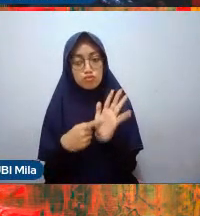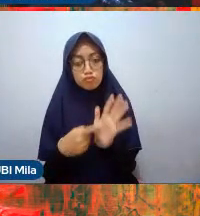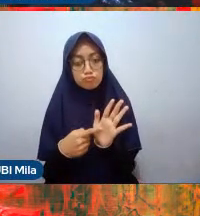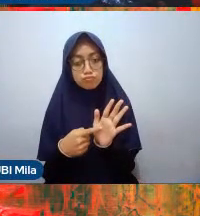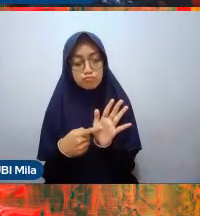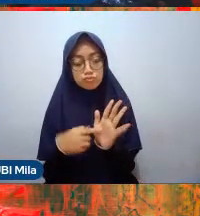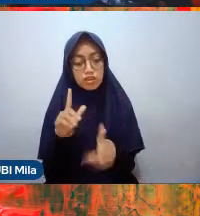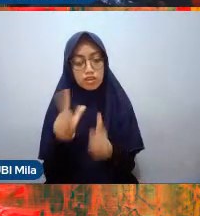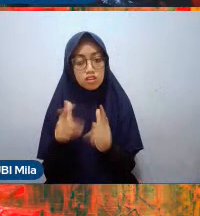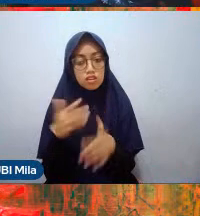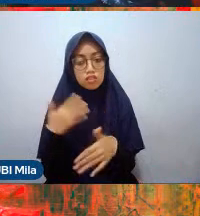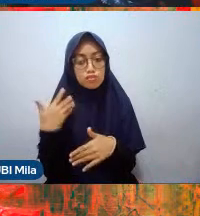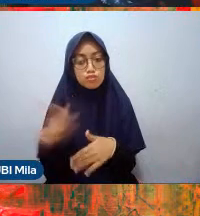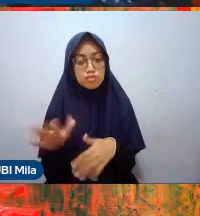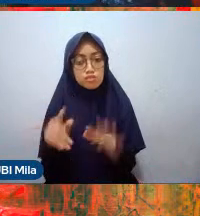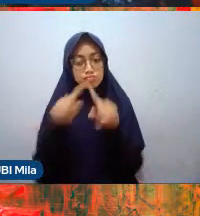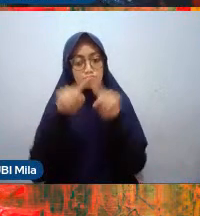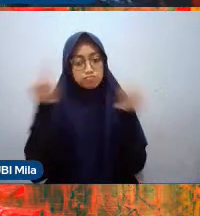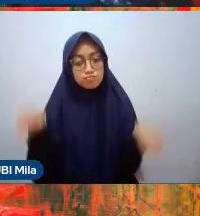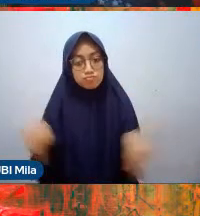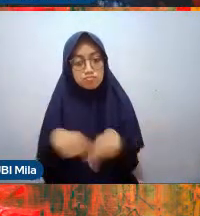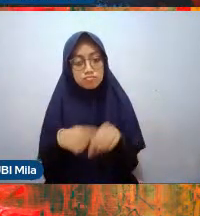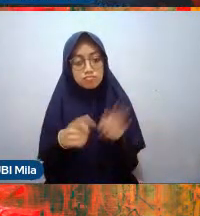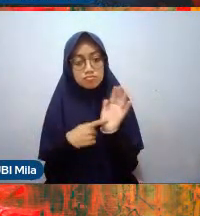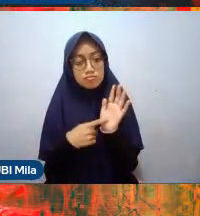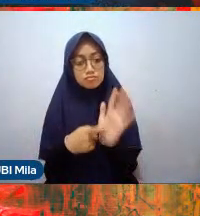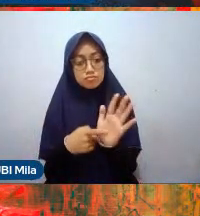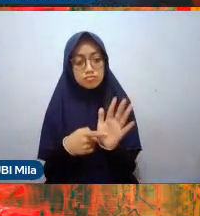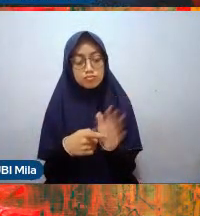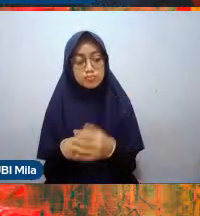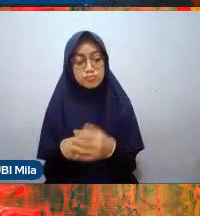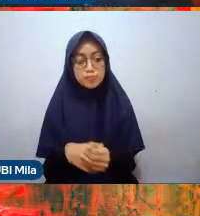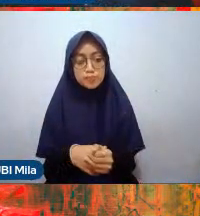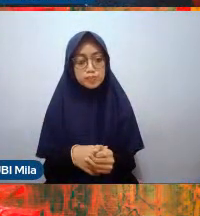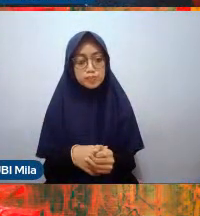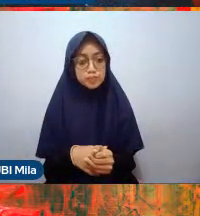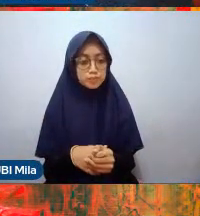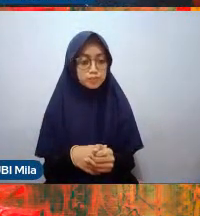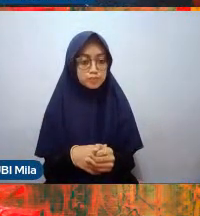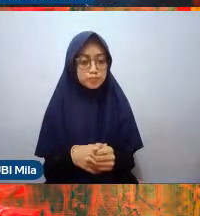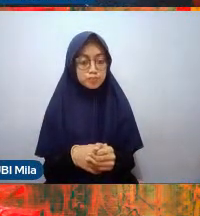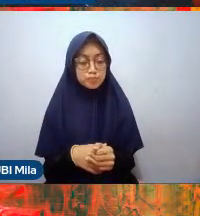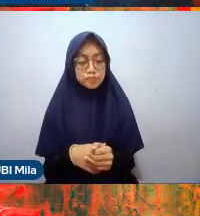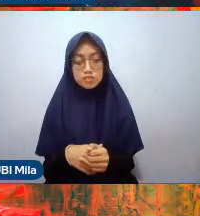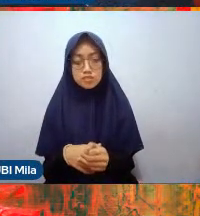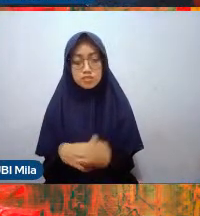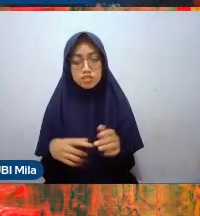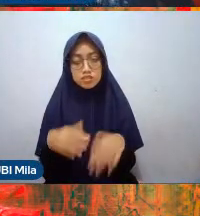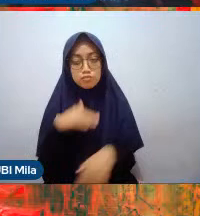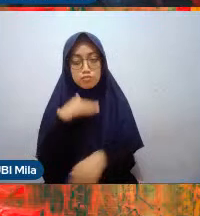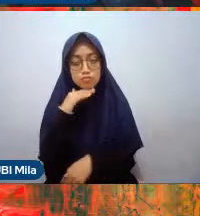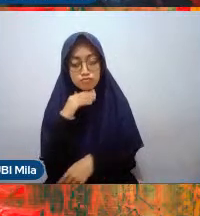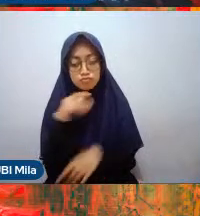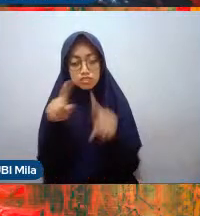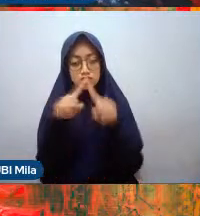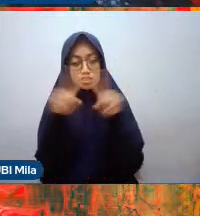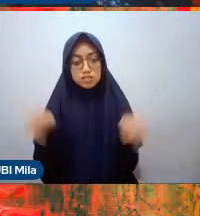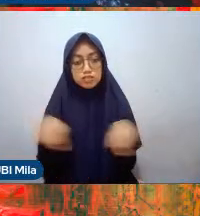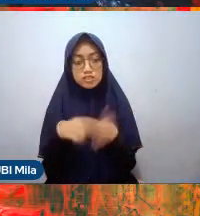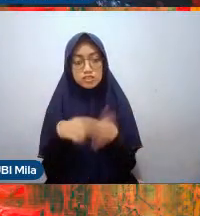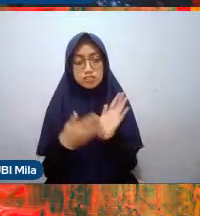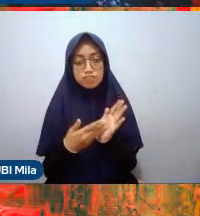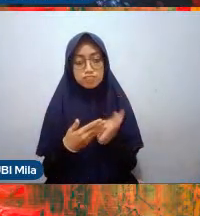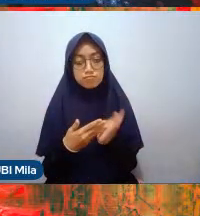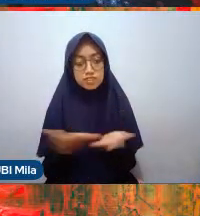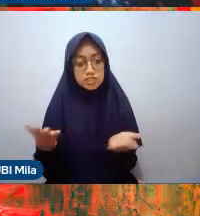kalau sudah terbit sertifikatnya. Baik, sambil menunggu sertifikat demikian,